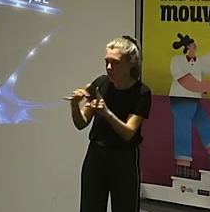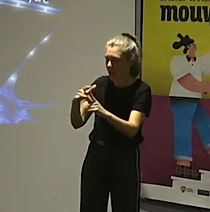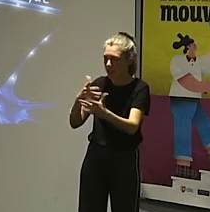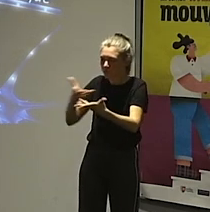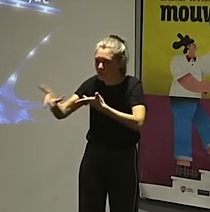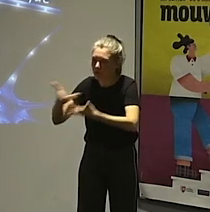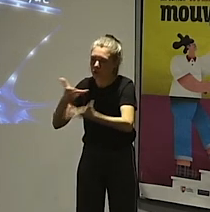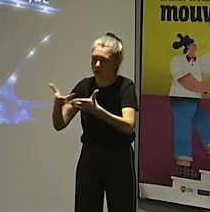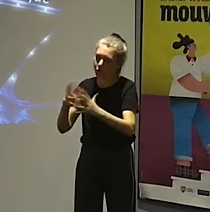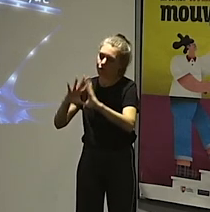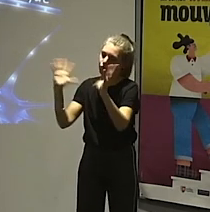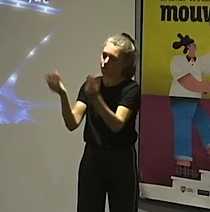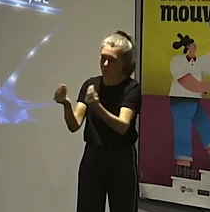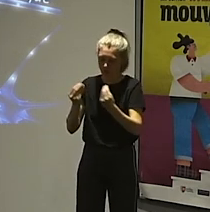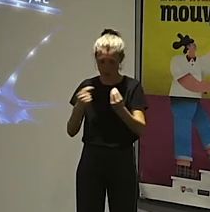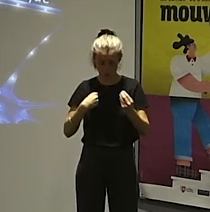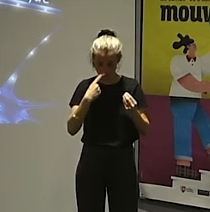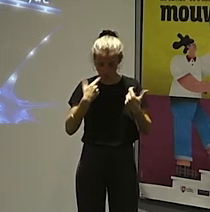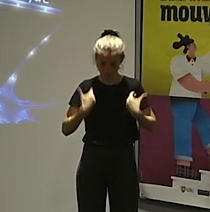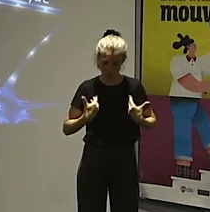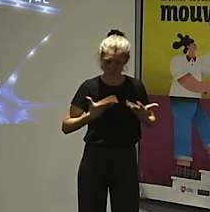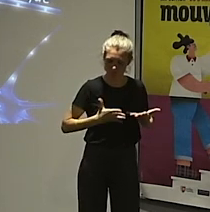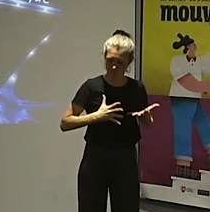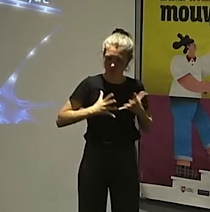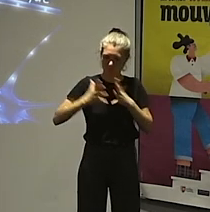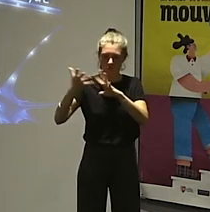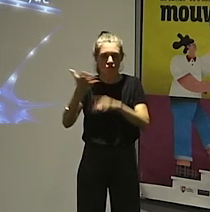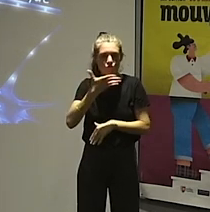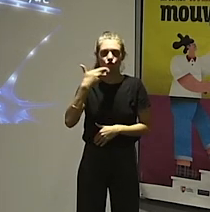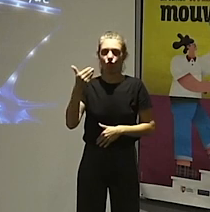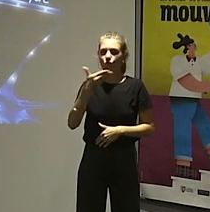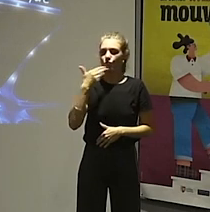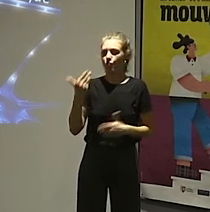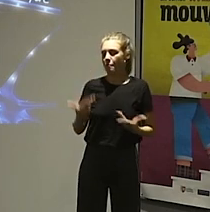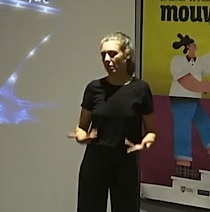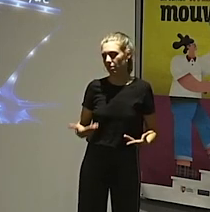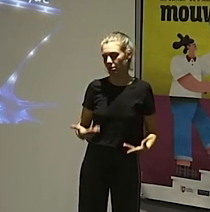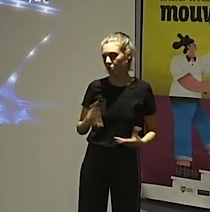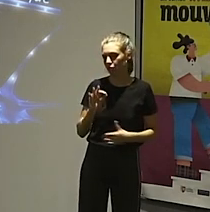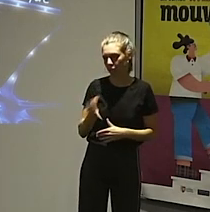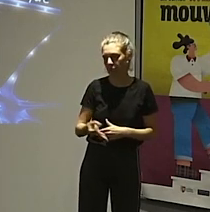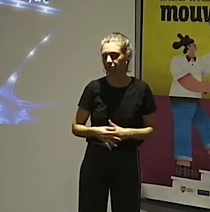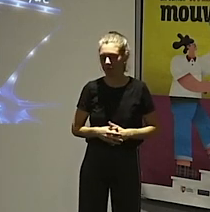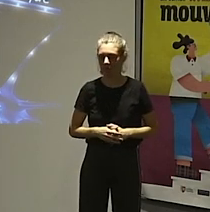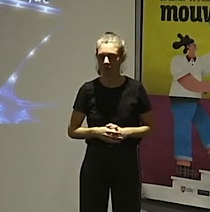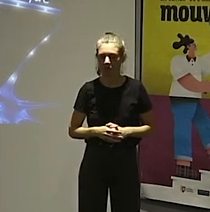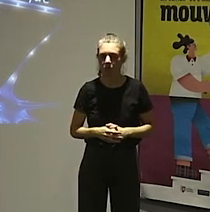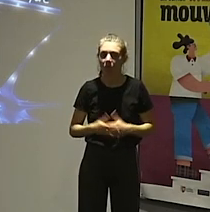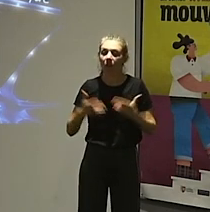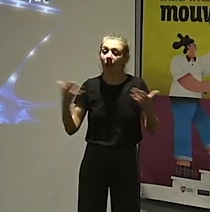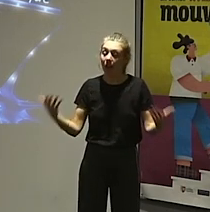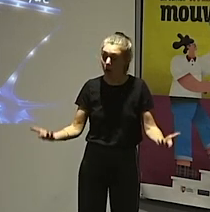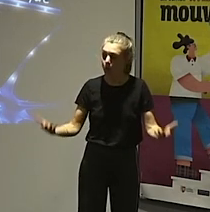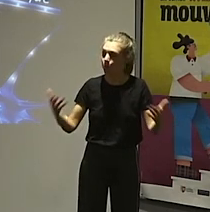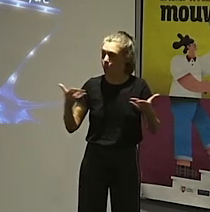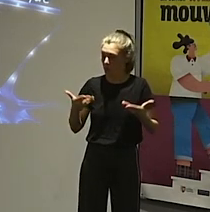et ça me permet de m'améliorer de plus en plus au fur et à mesure que le temps passe. Alors